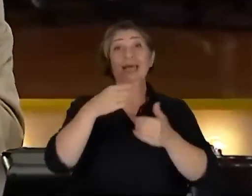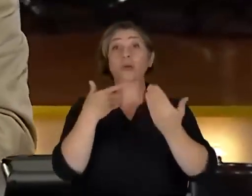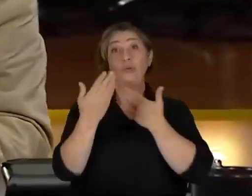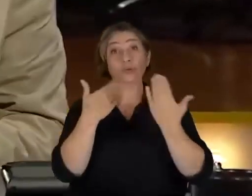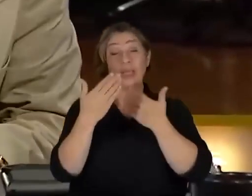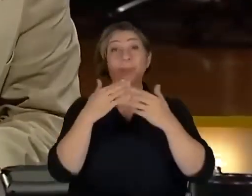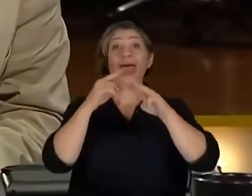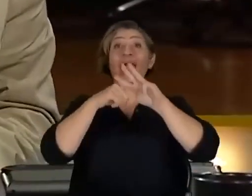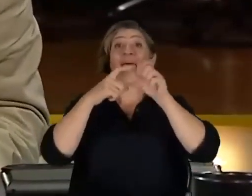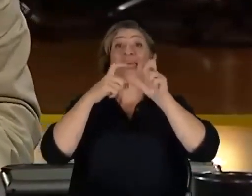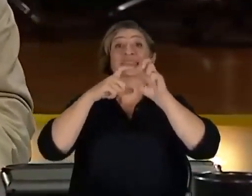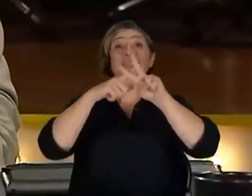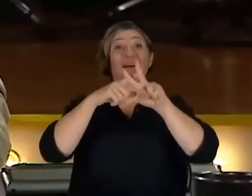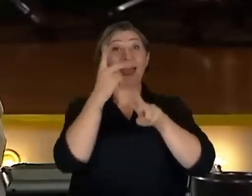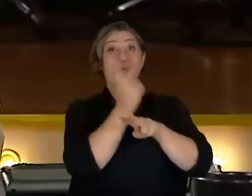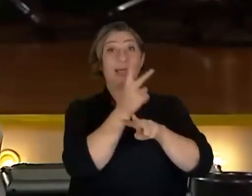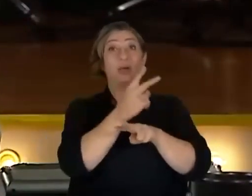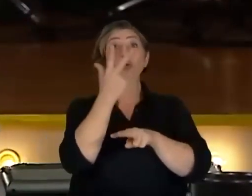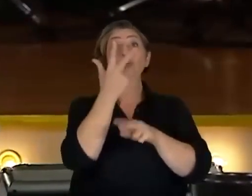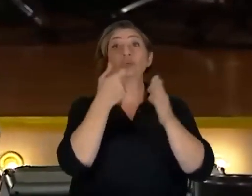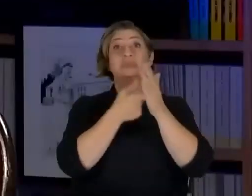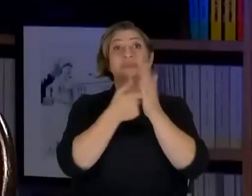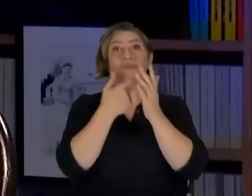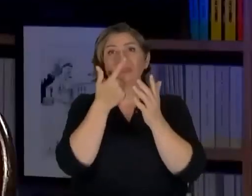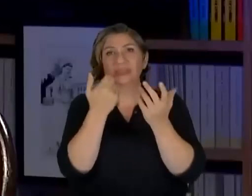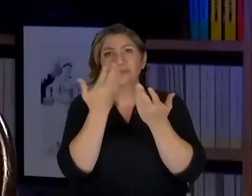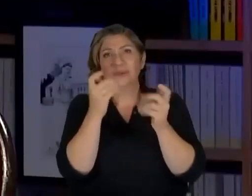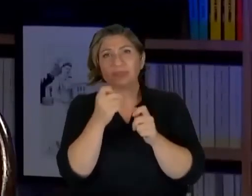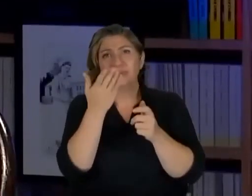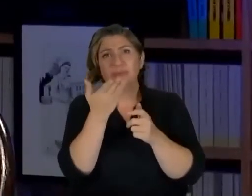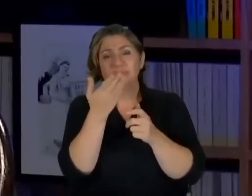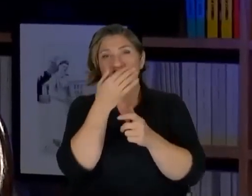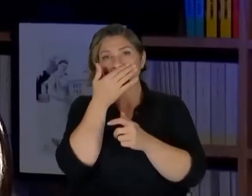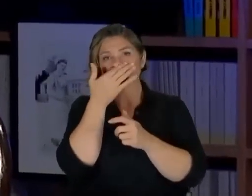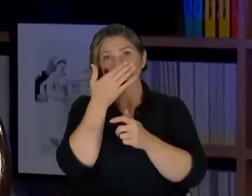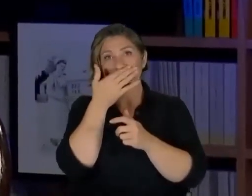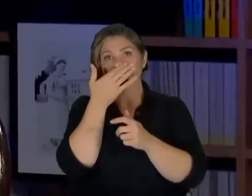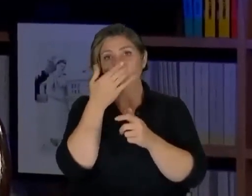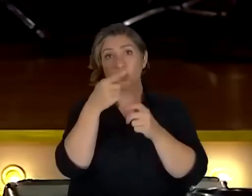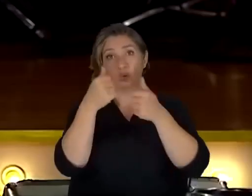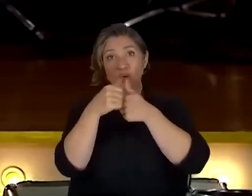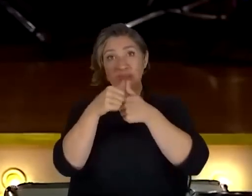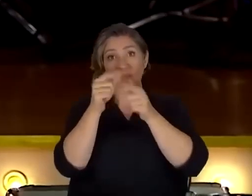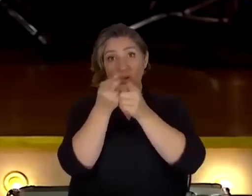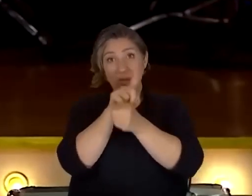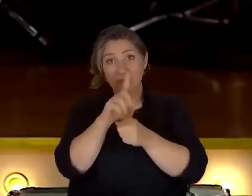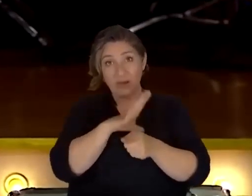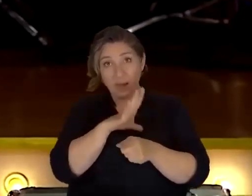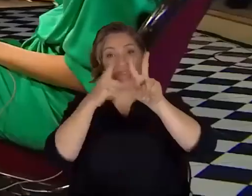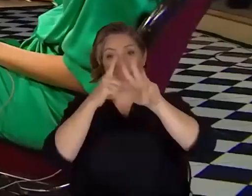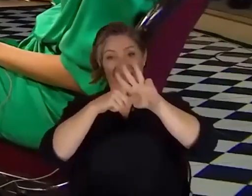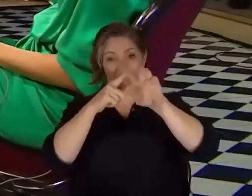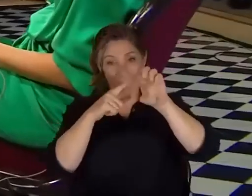edelim. Esra Zeynep Yücel'in bir de bu üç isimli. Niye bu üç isimli yaptınız albüm? Ne için? Bu kocanızın da mı soyadı var